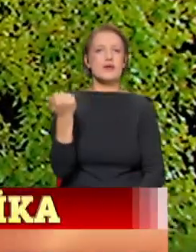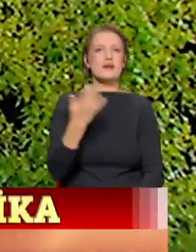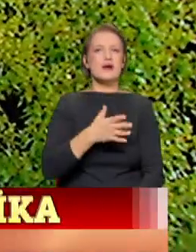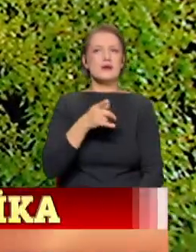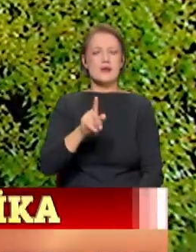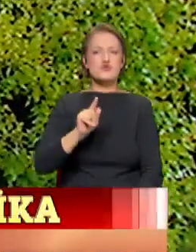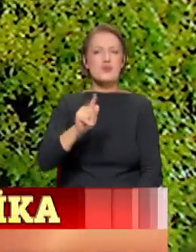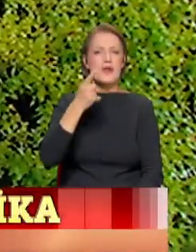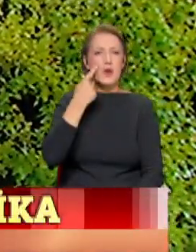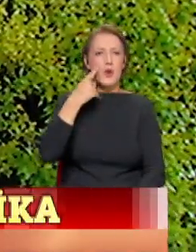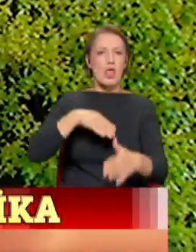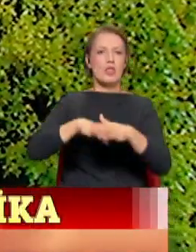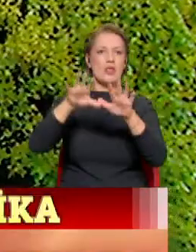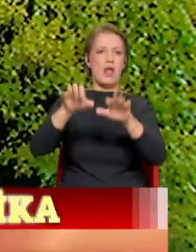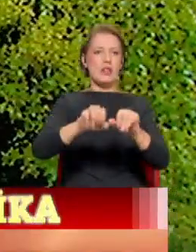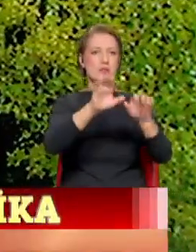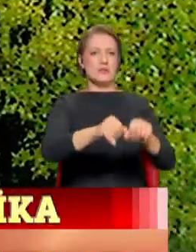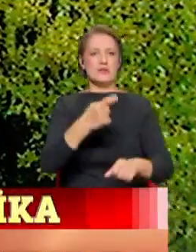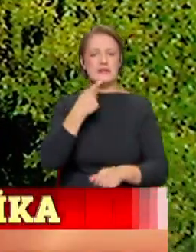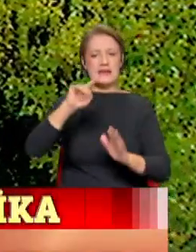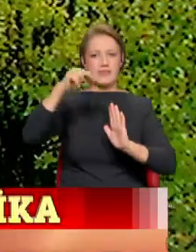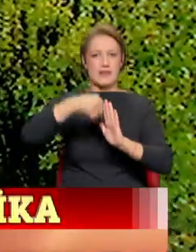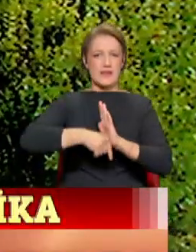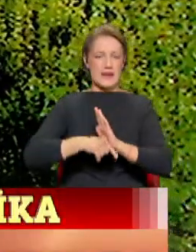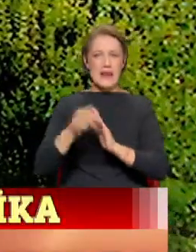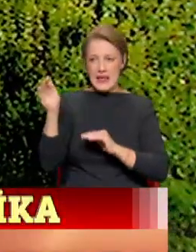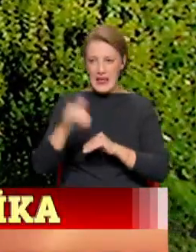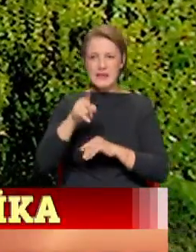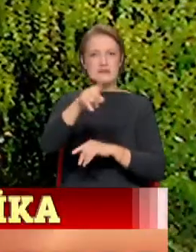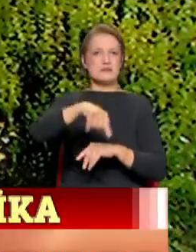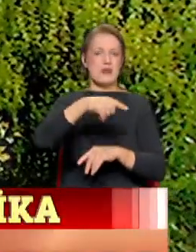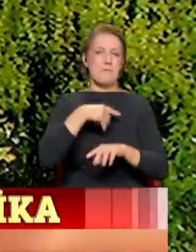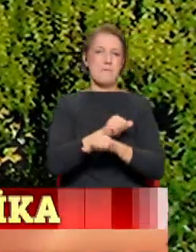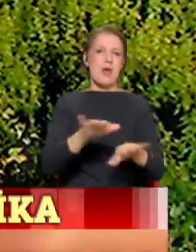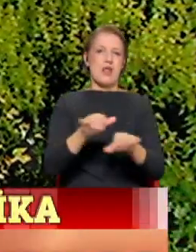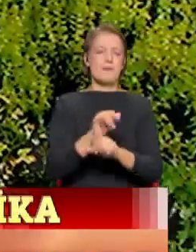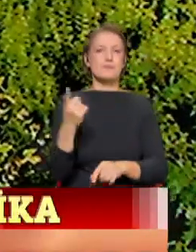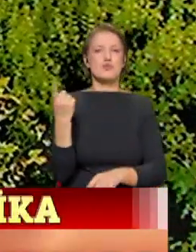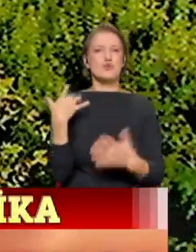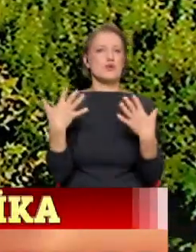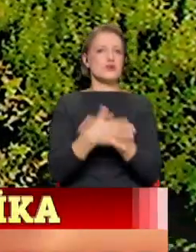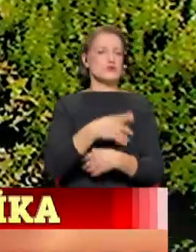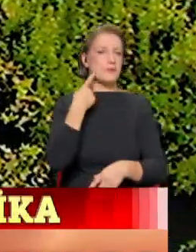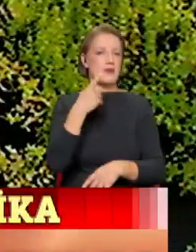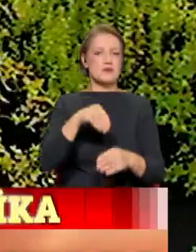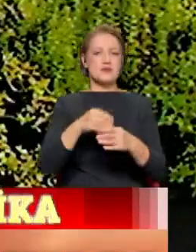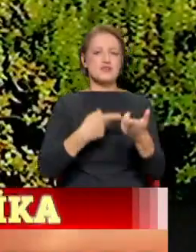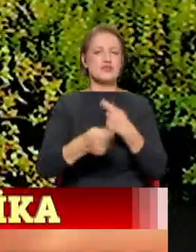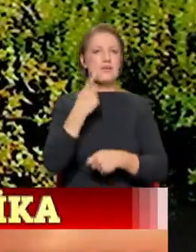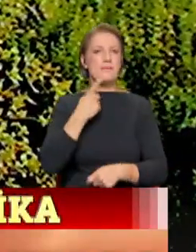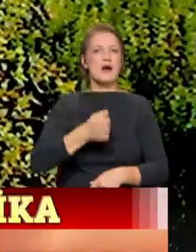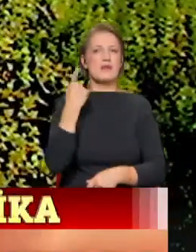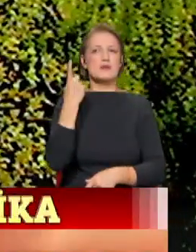şüpheli gözaltına alındı detayları geldikçe sizlerle paylaşacağız ve Dün geceye dönelim İçişleri Bakanı Ali